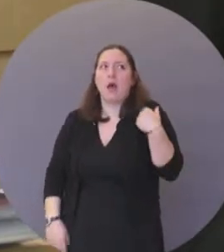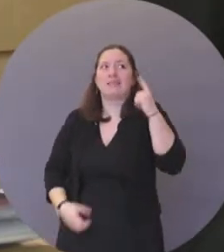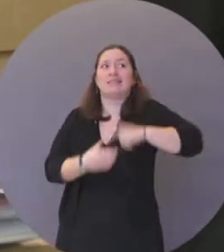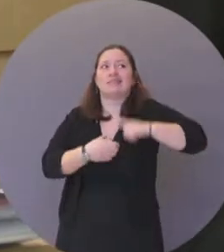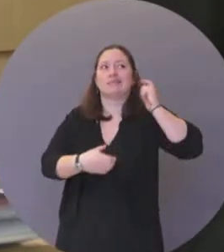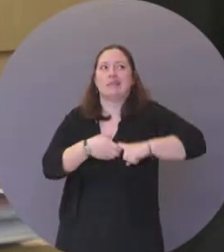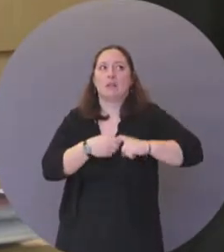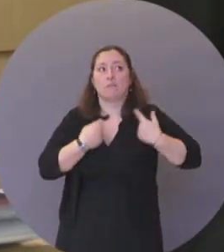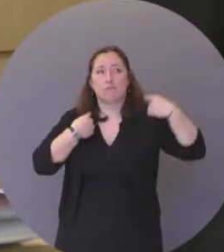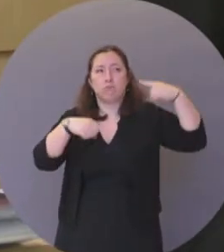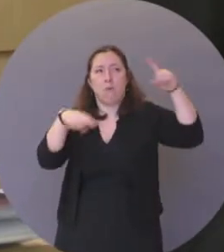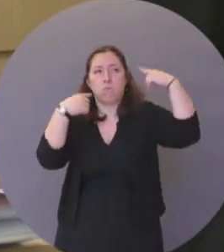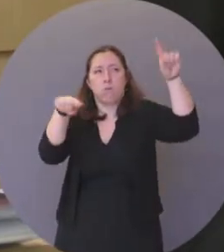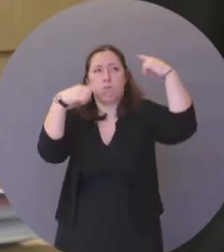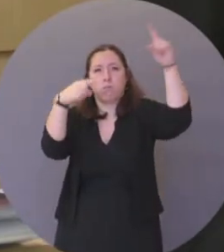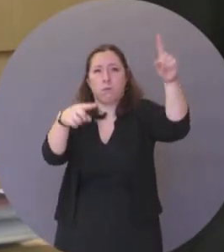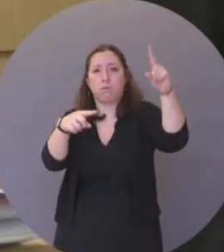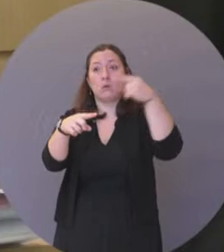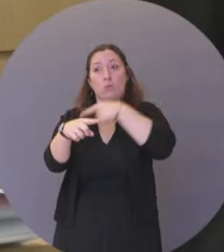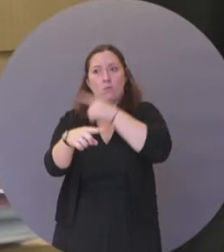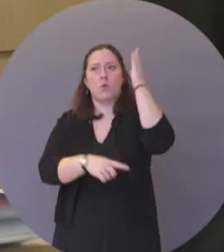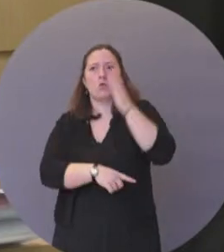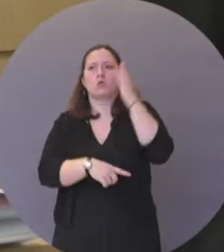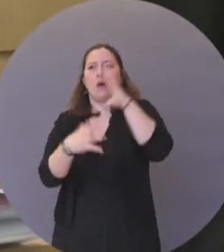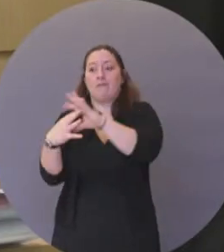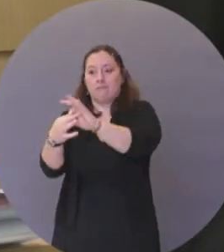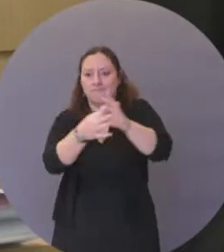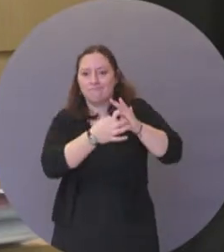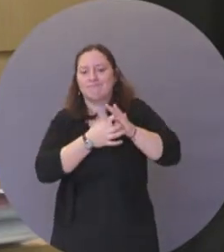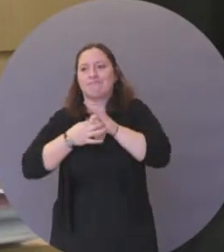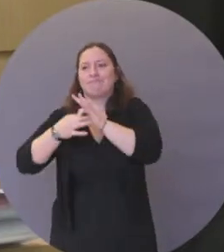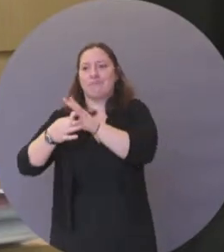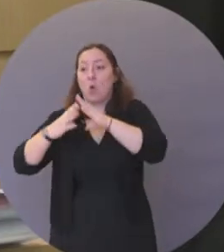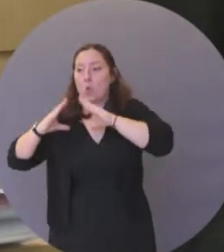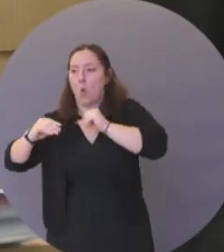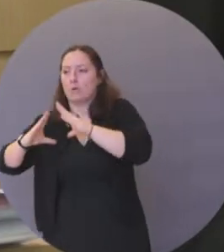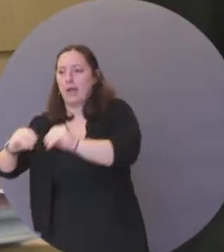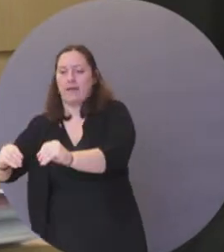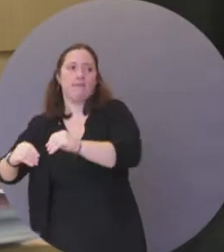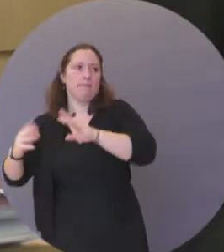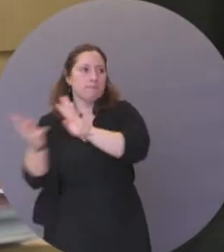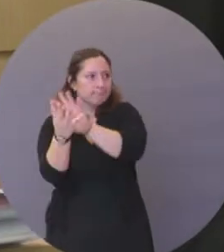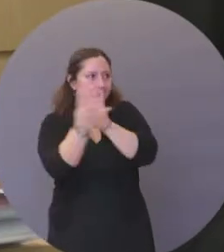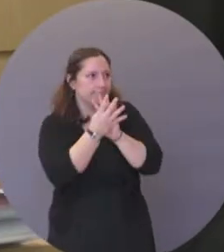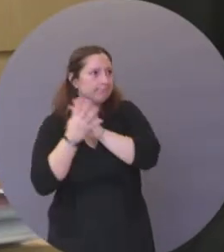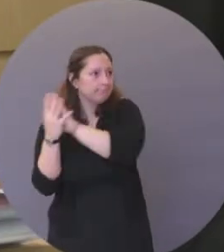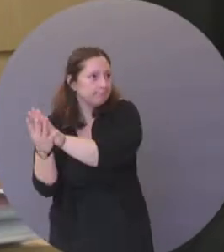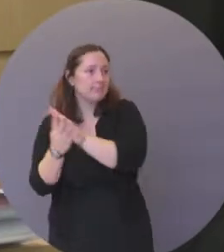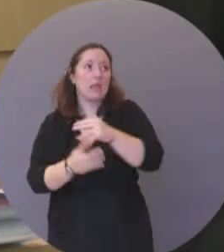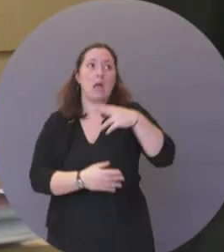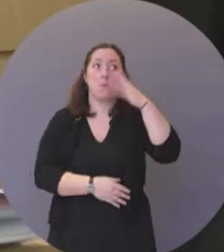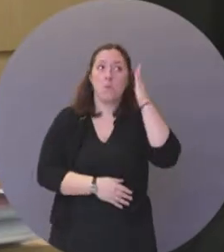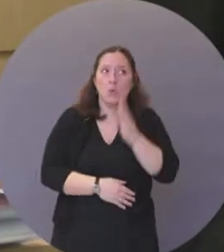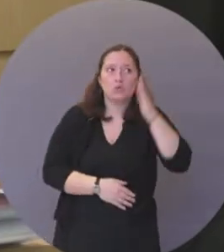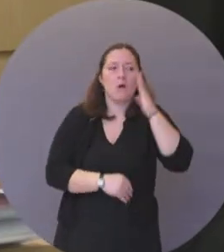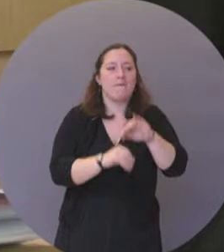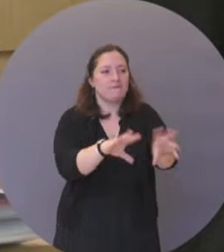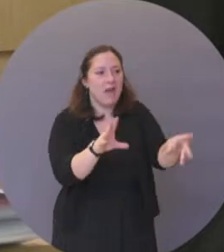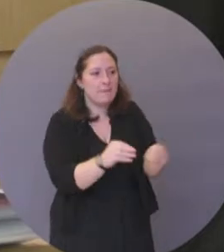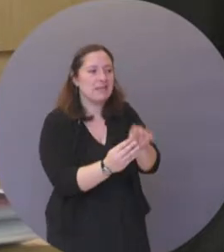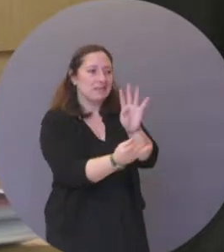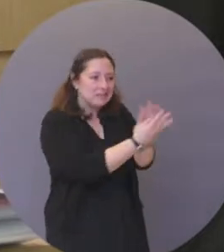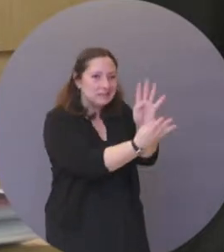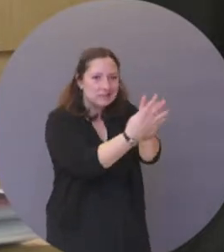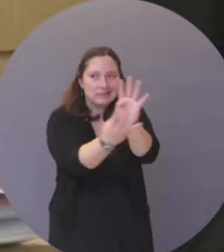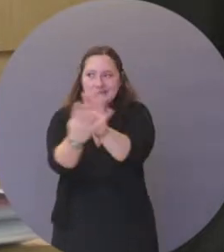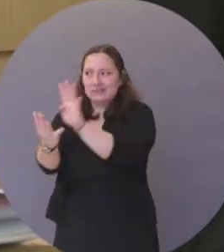pour entretenir le lien social avec sur le terrain avec les familles qui en ont plus besoin au